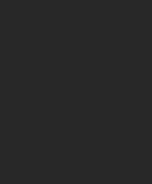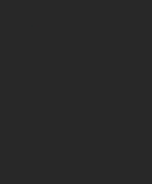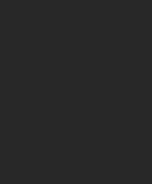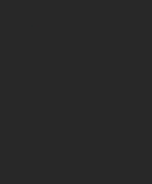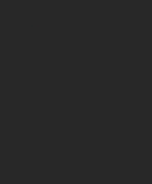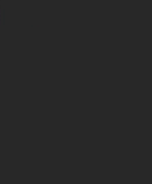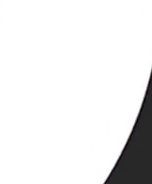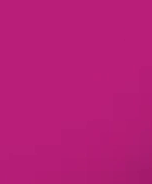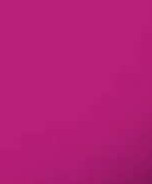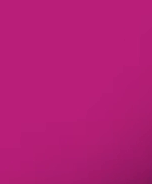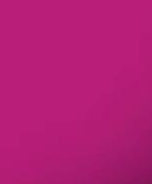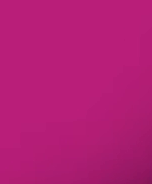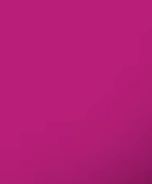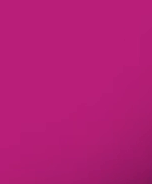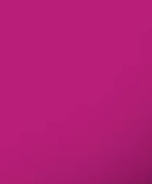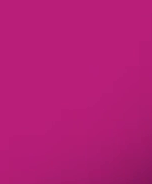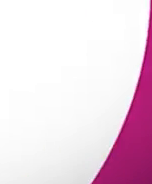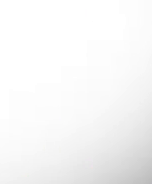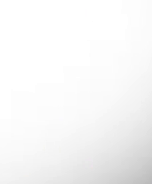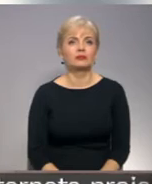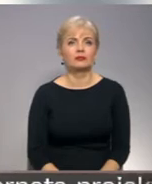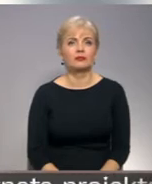Re! Viss ēters ir te!